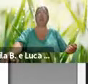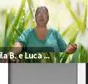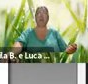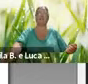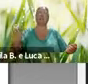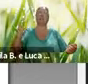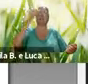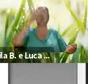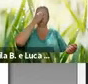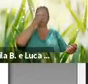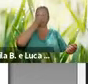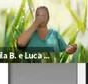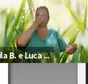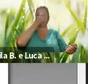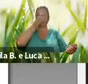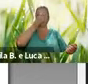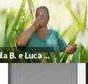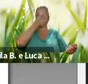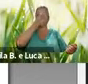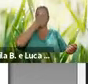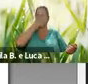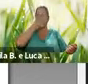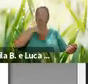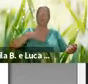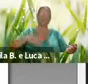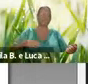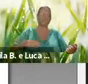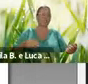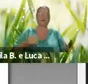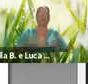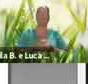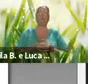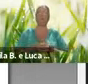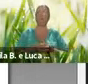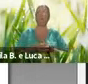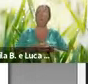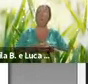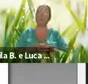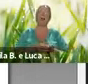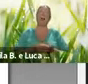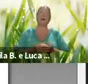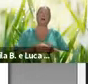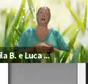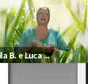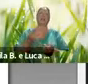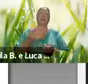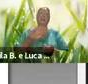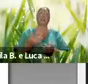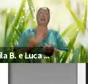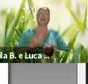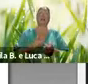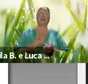recipiente riceve secondo la struttura che gli è propria, ossia, ognuno